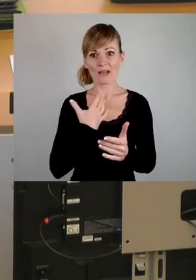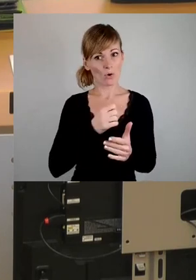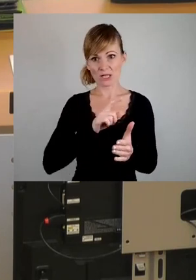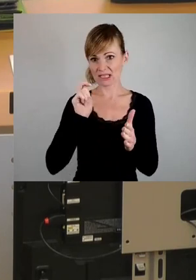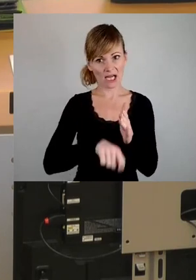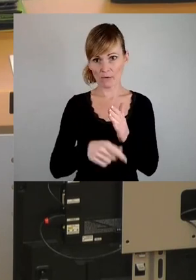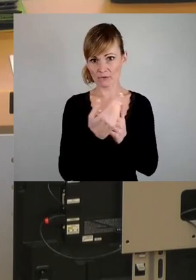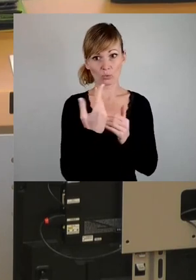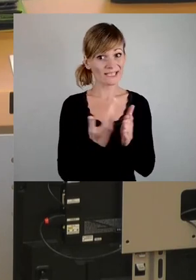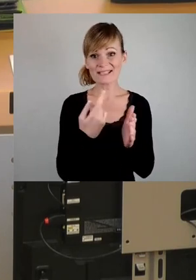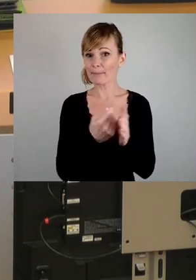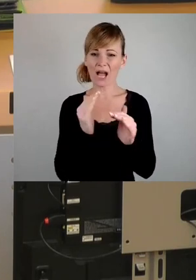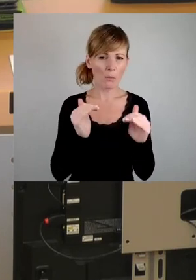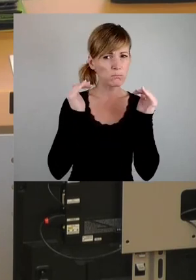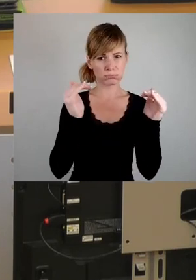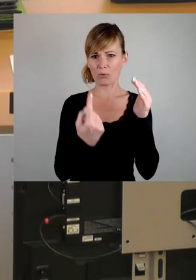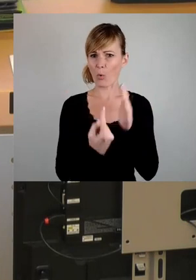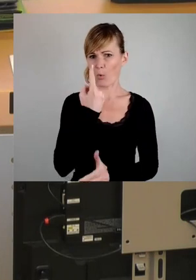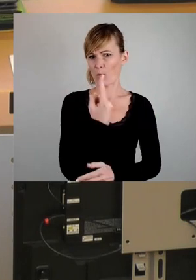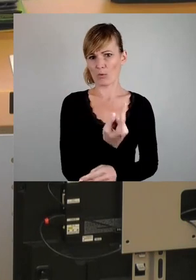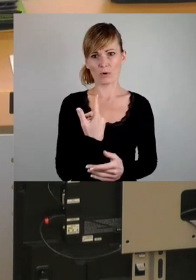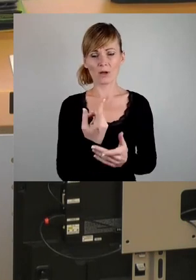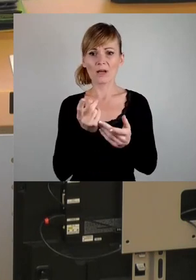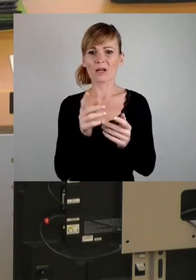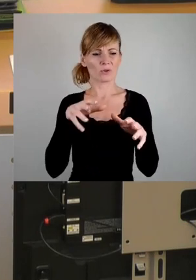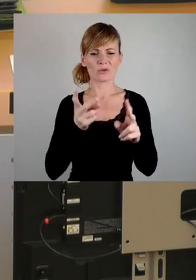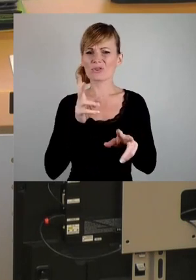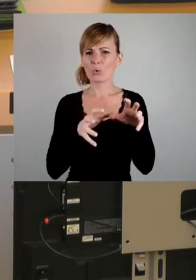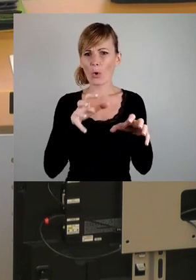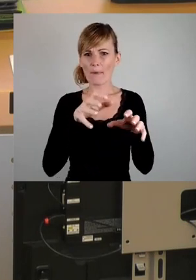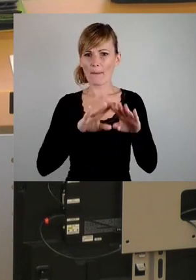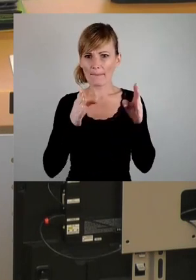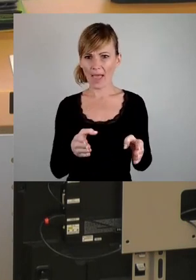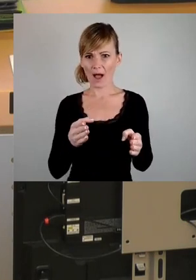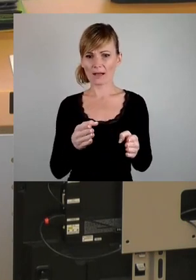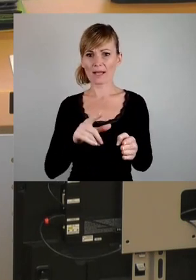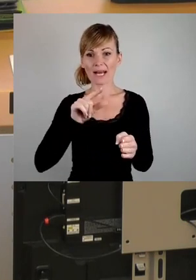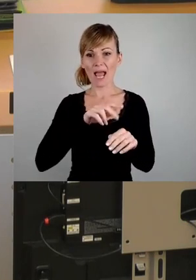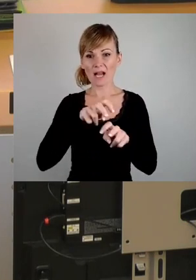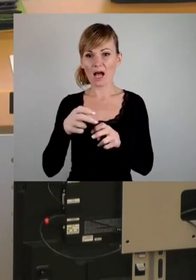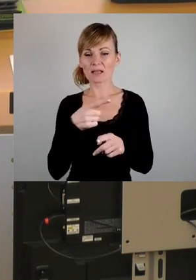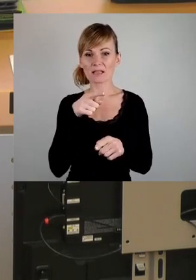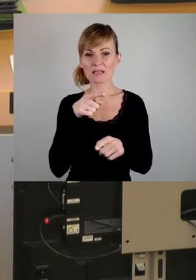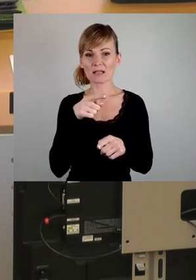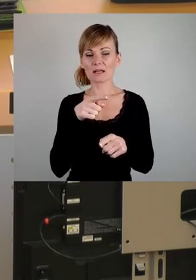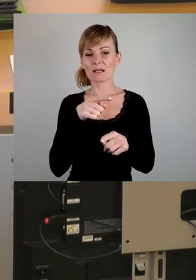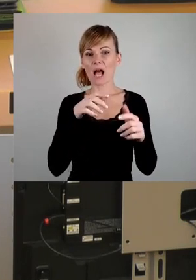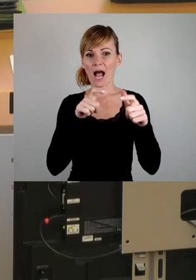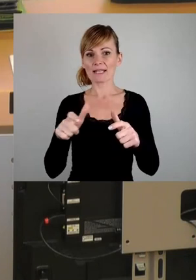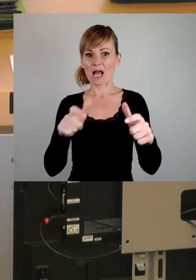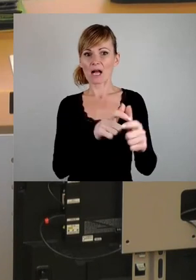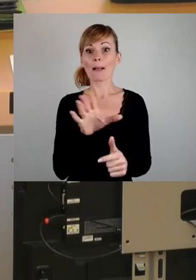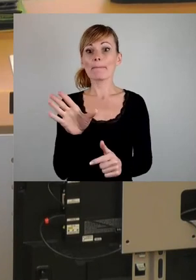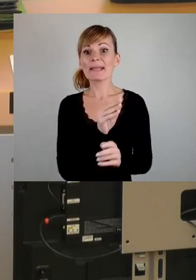Für einen Trümmerberg, für eine Kleingartenanlage sollen wir im Prinzip mit Nebenkosten über 1 Million Euro bezahlen.